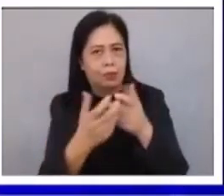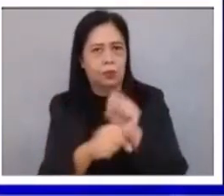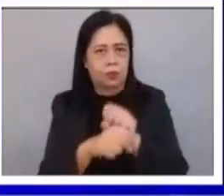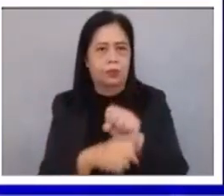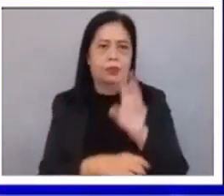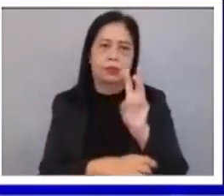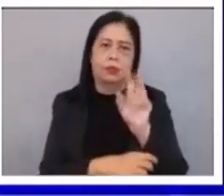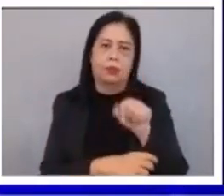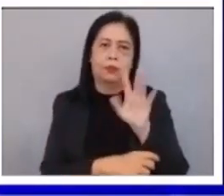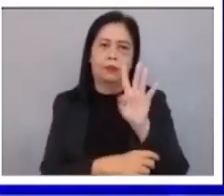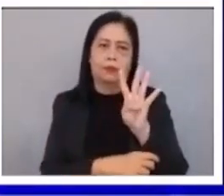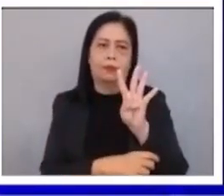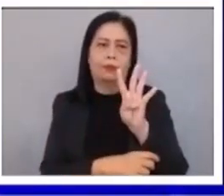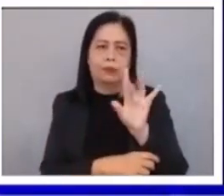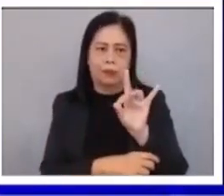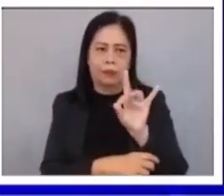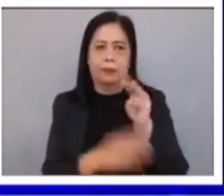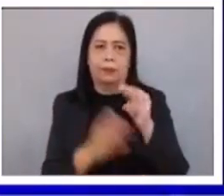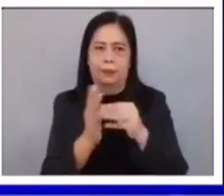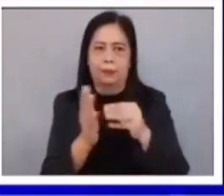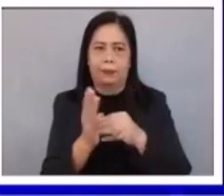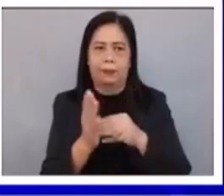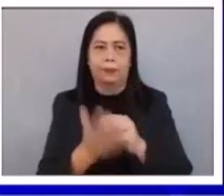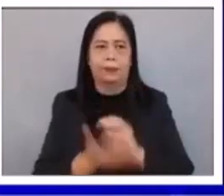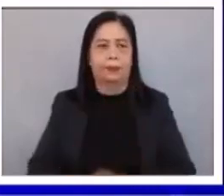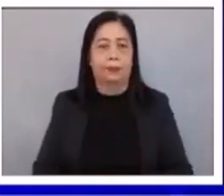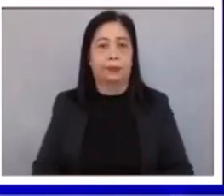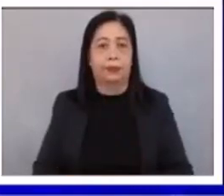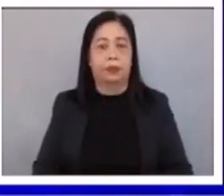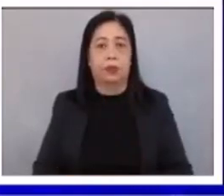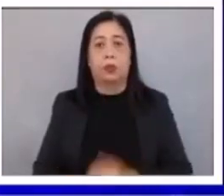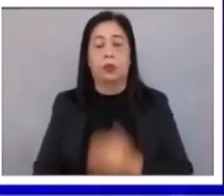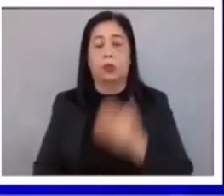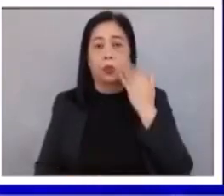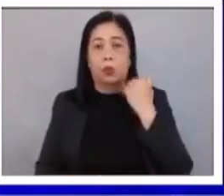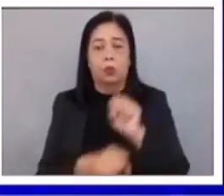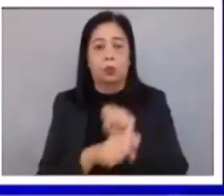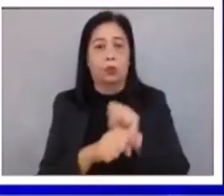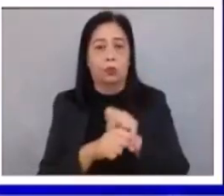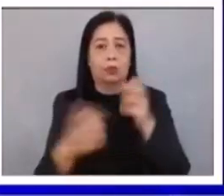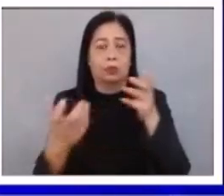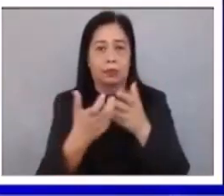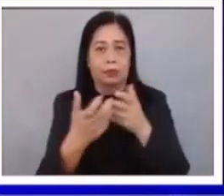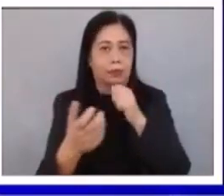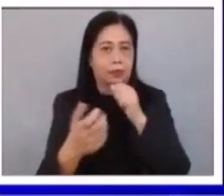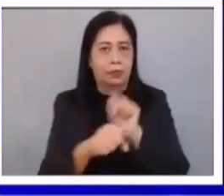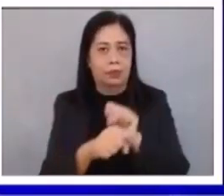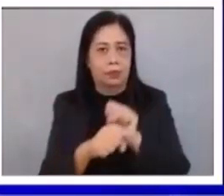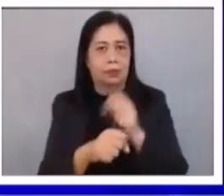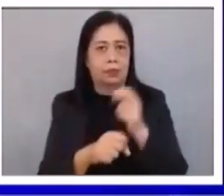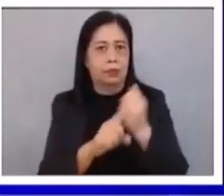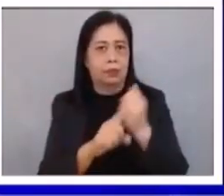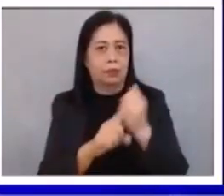million. Ang underemployment rate nitong Agosto 2022 ay tinatayang